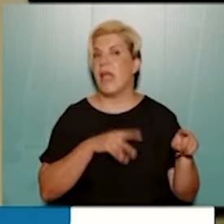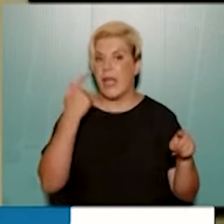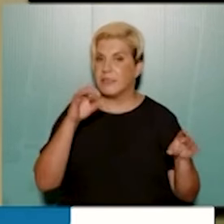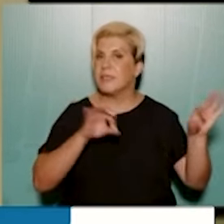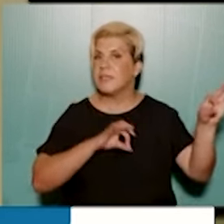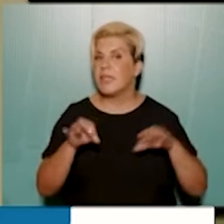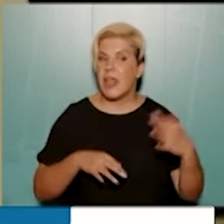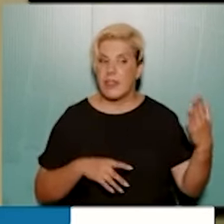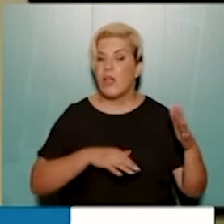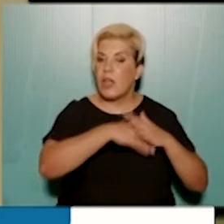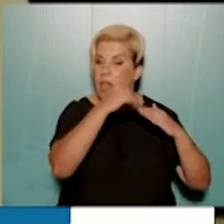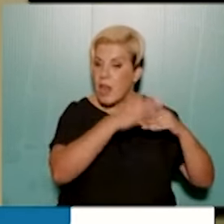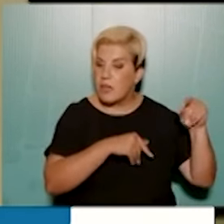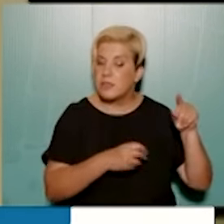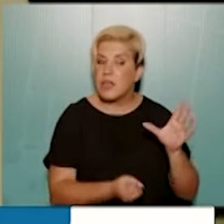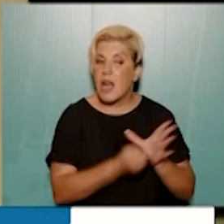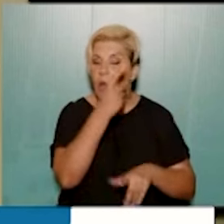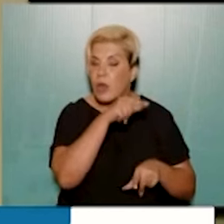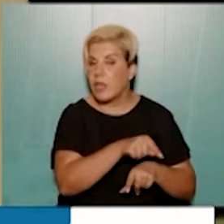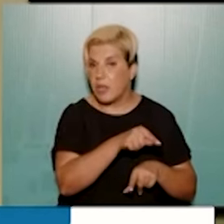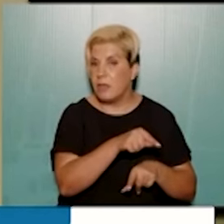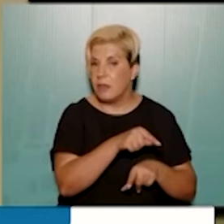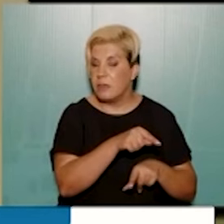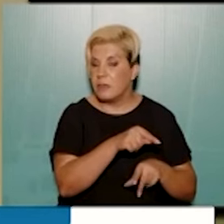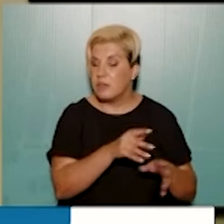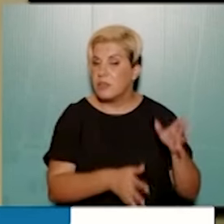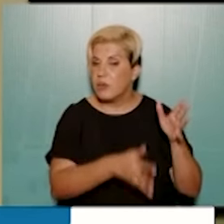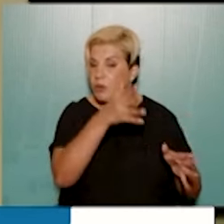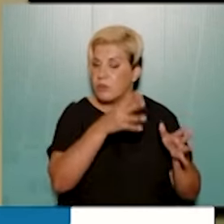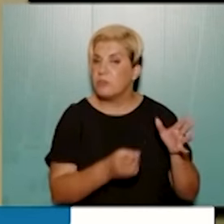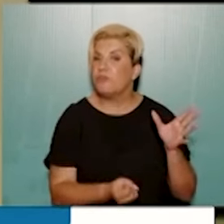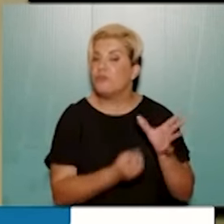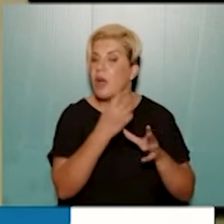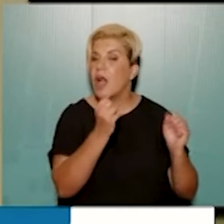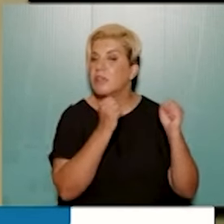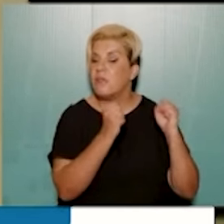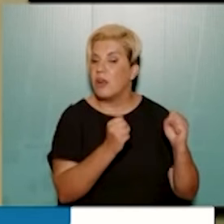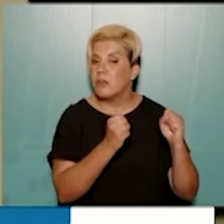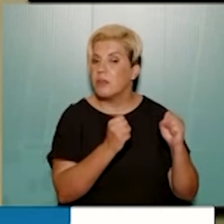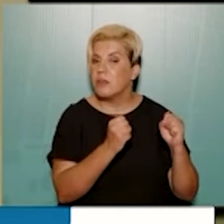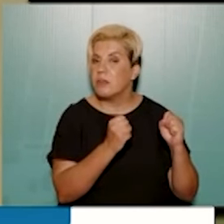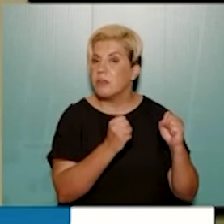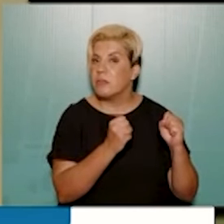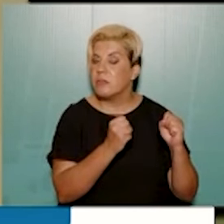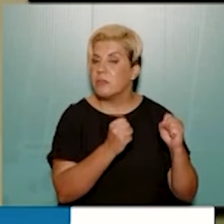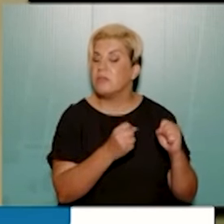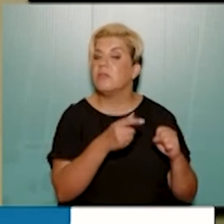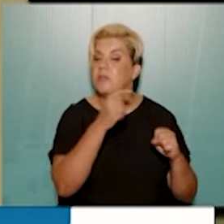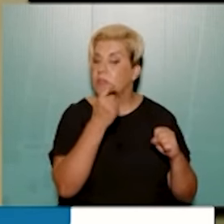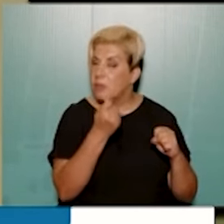σχέδιο για ανέργερση νέων σχολικών κτηρίων σύγχρονων ασφαλών με εξασφαλισμένη